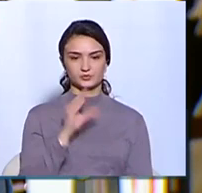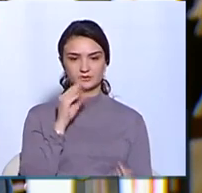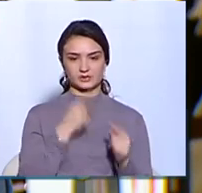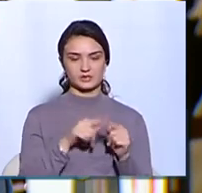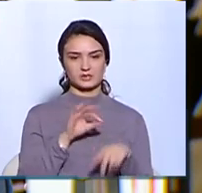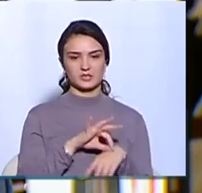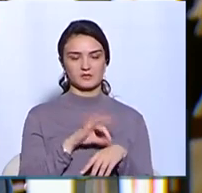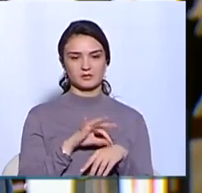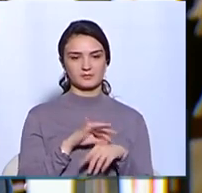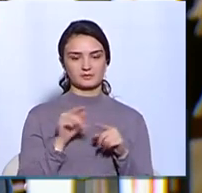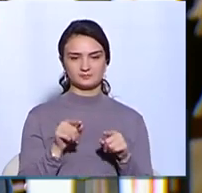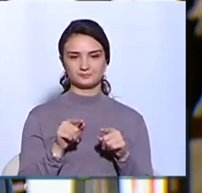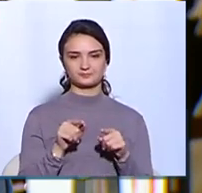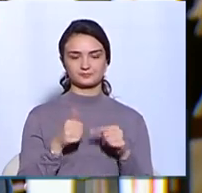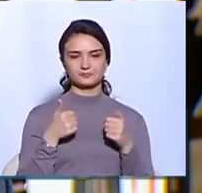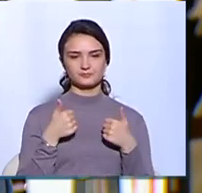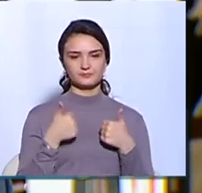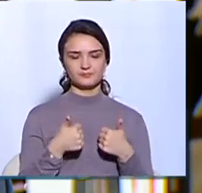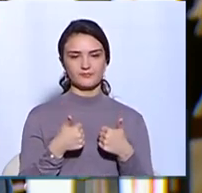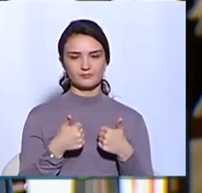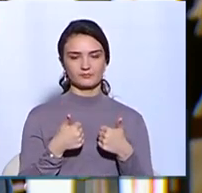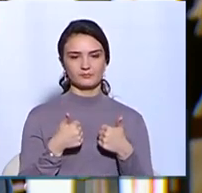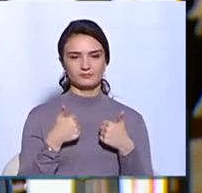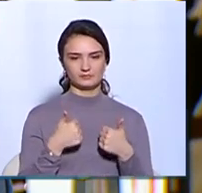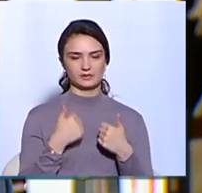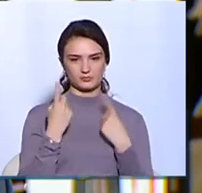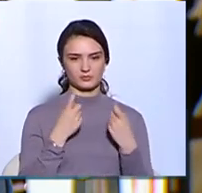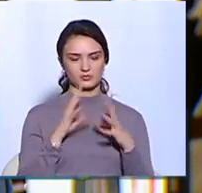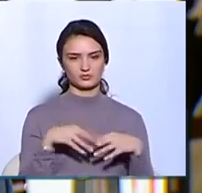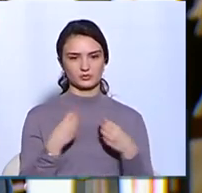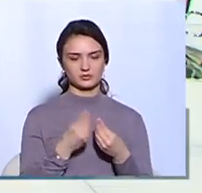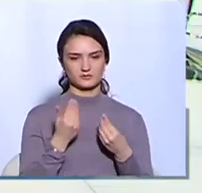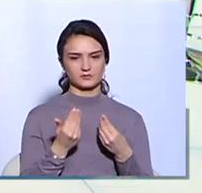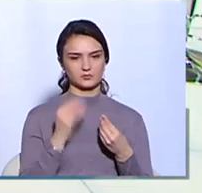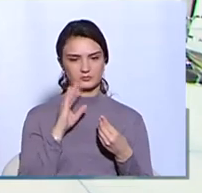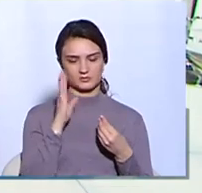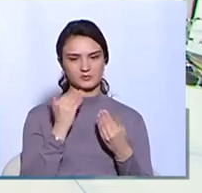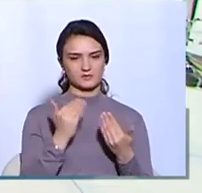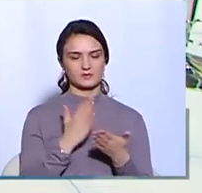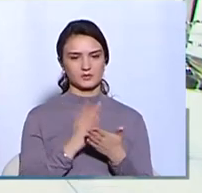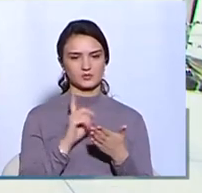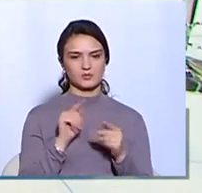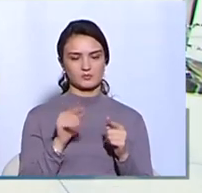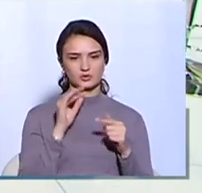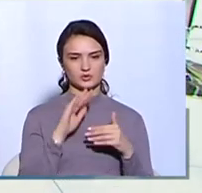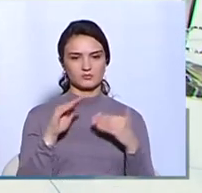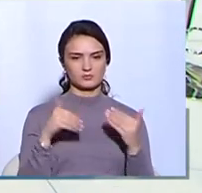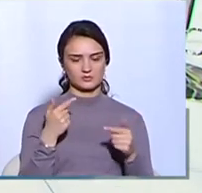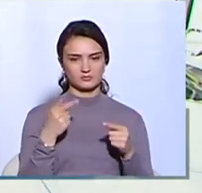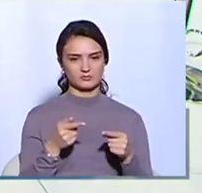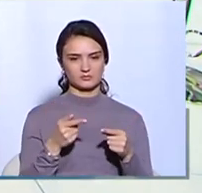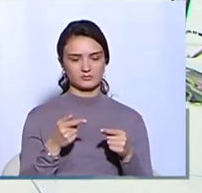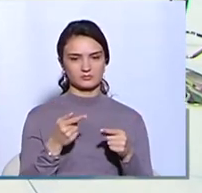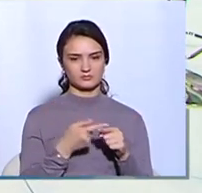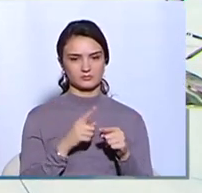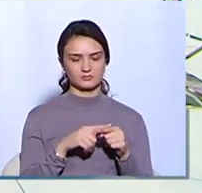ესეთი დაავადება, კარგი ინფორმაცია ოჯახისთვის და მშობლებისთვის არის ის, რომ მათ შემდგომ შვილზე, თუ ეს არის